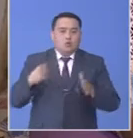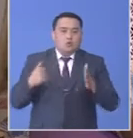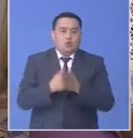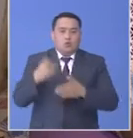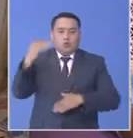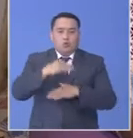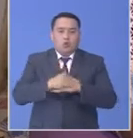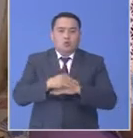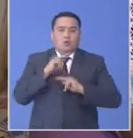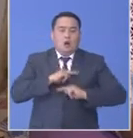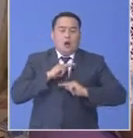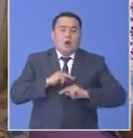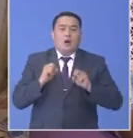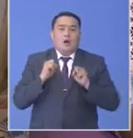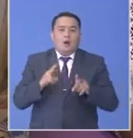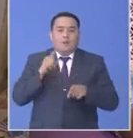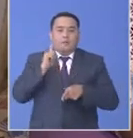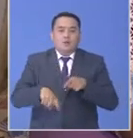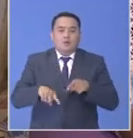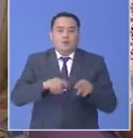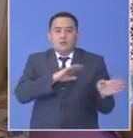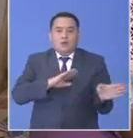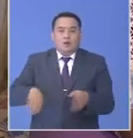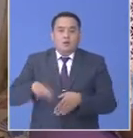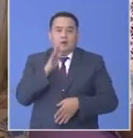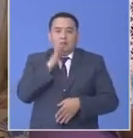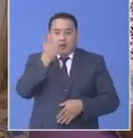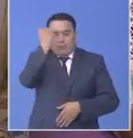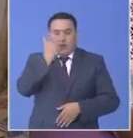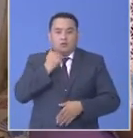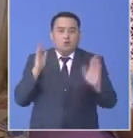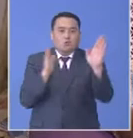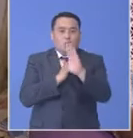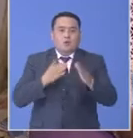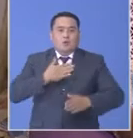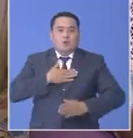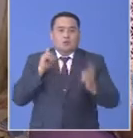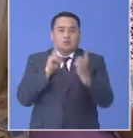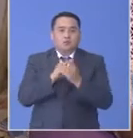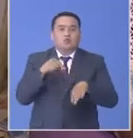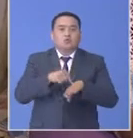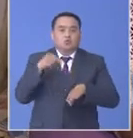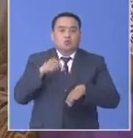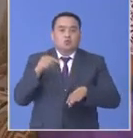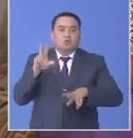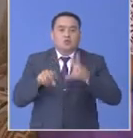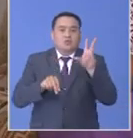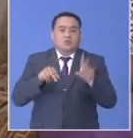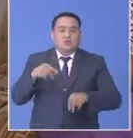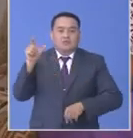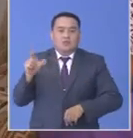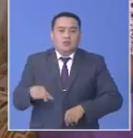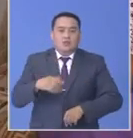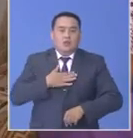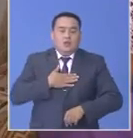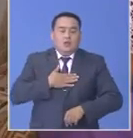работе. Даже не заметил, как быстро пролетело время. Я благодарен судьбе за нашу встречу. Чувствую себя счастливым человеком. Для